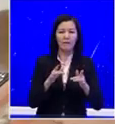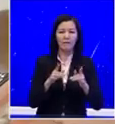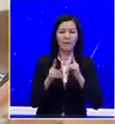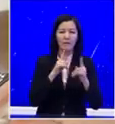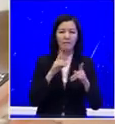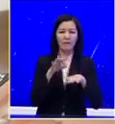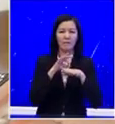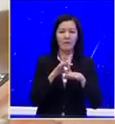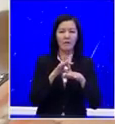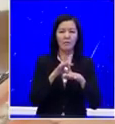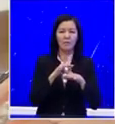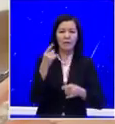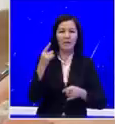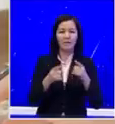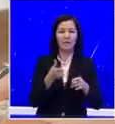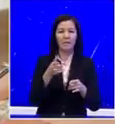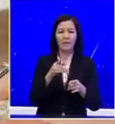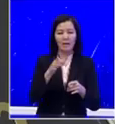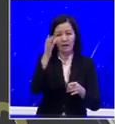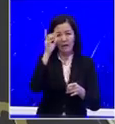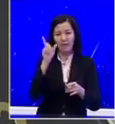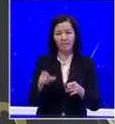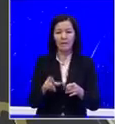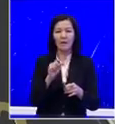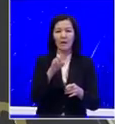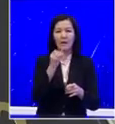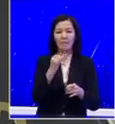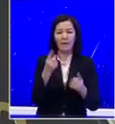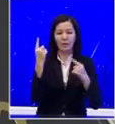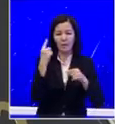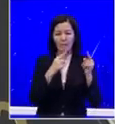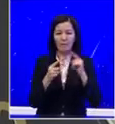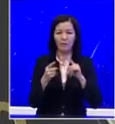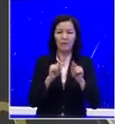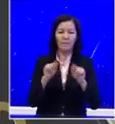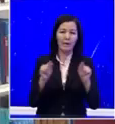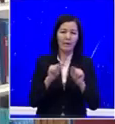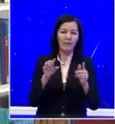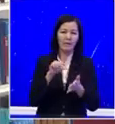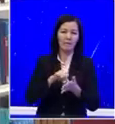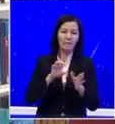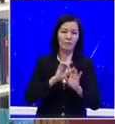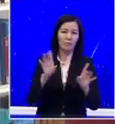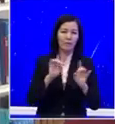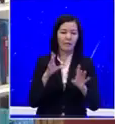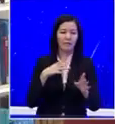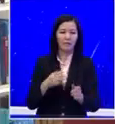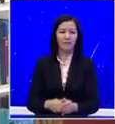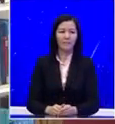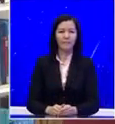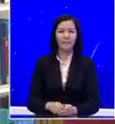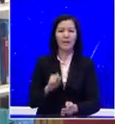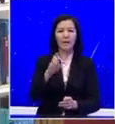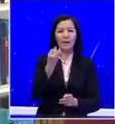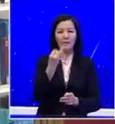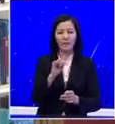басын қосты. Тікелей эфирде ғалымдар Абай болмысы, оның шығармашылығы жайлы баян етті. Абай туралы айтатын